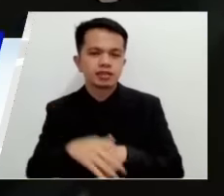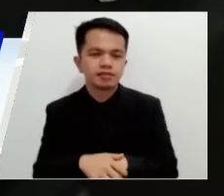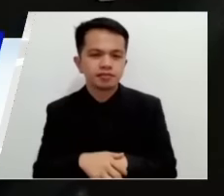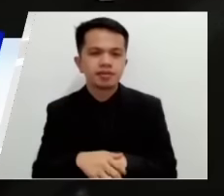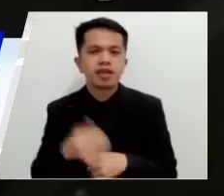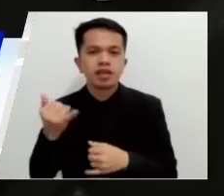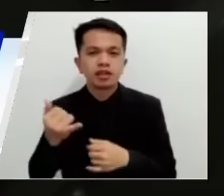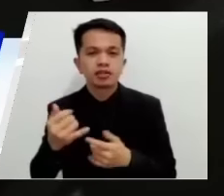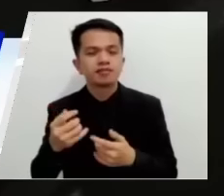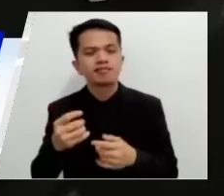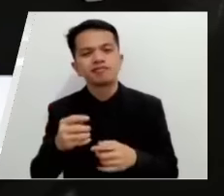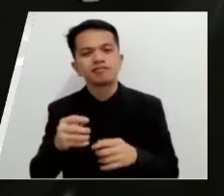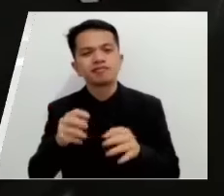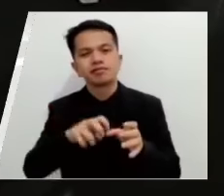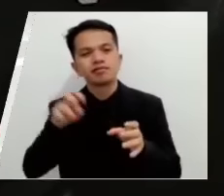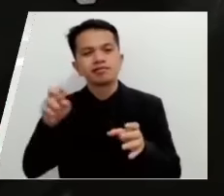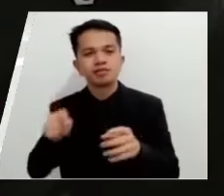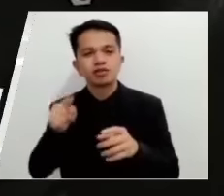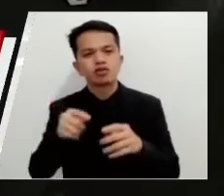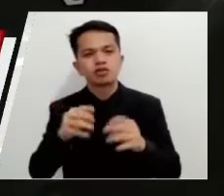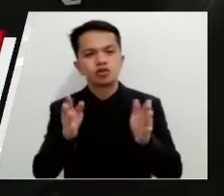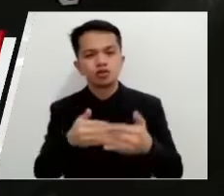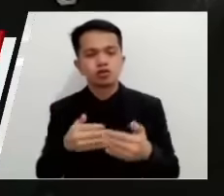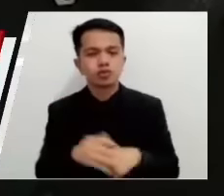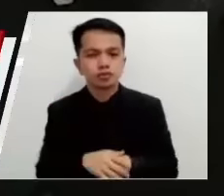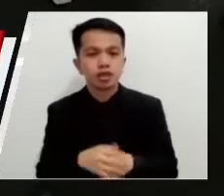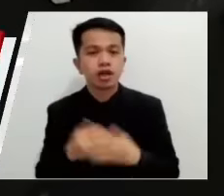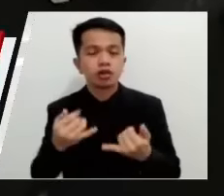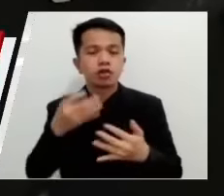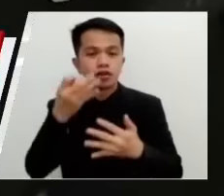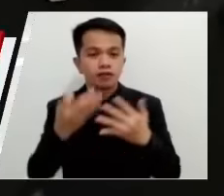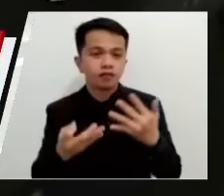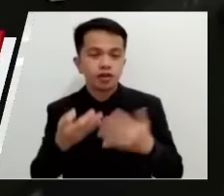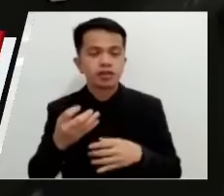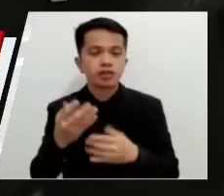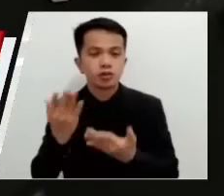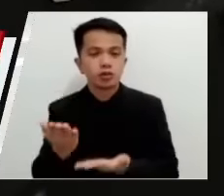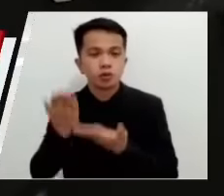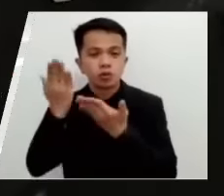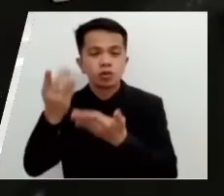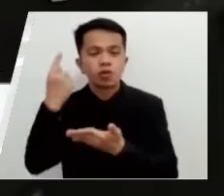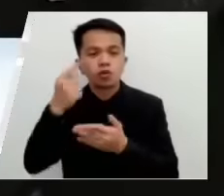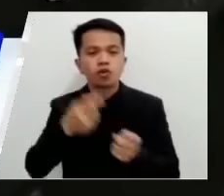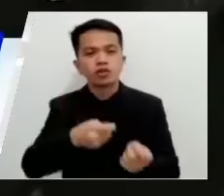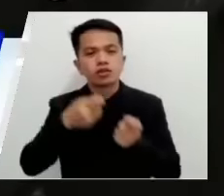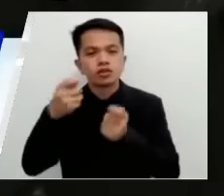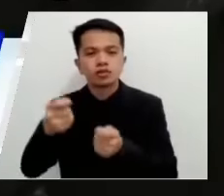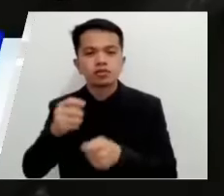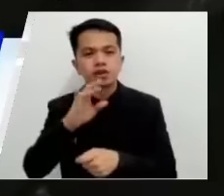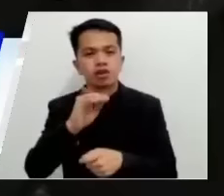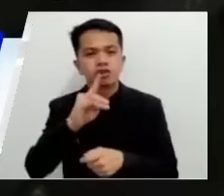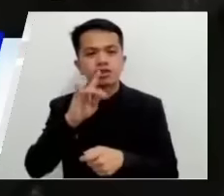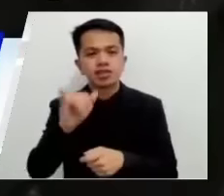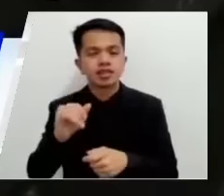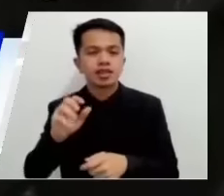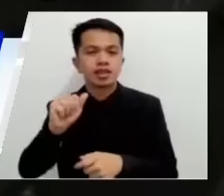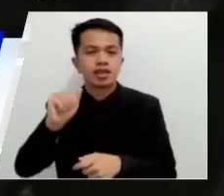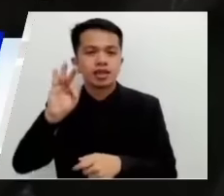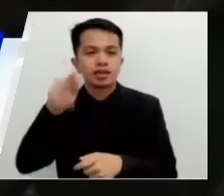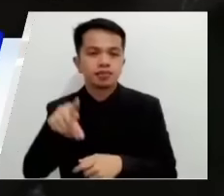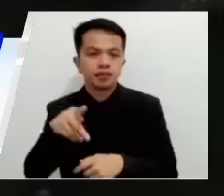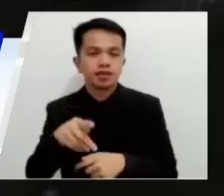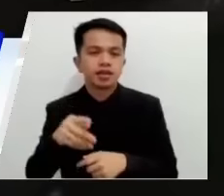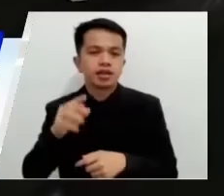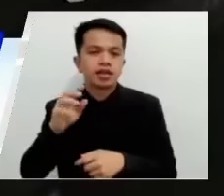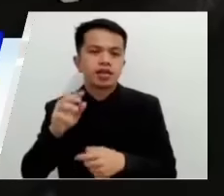will right now we filed a motion for the transfer of his custody to the AFP, citing among other